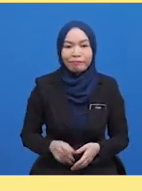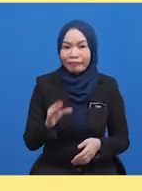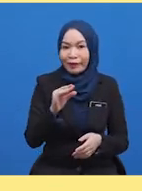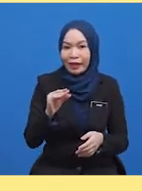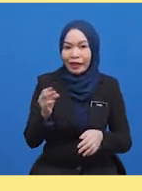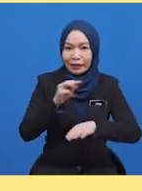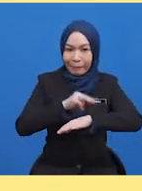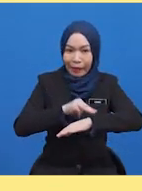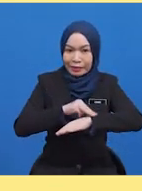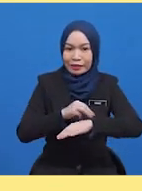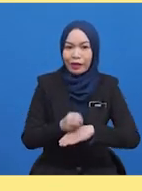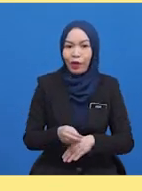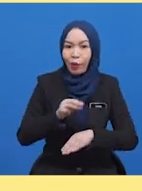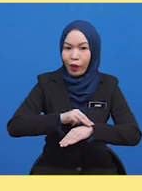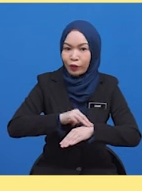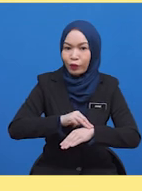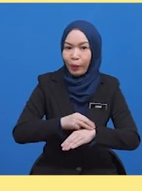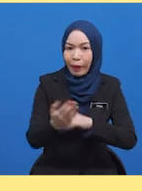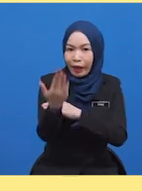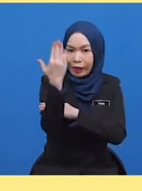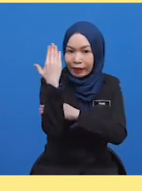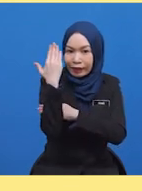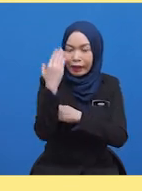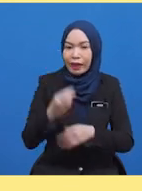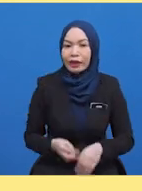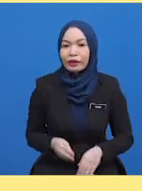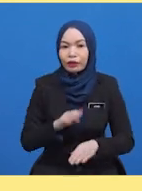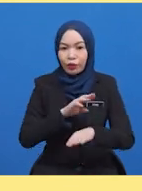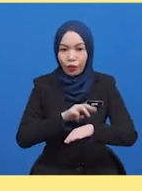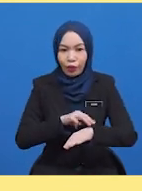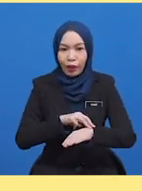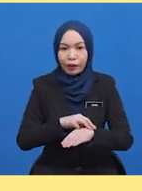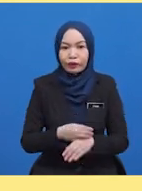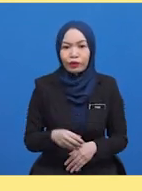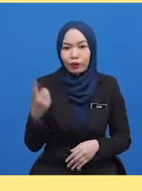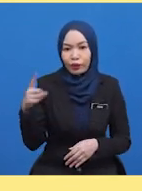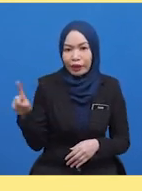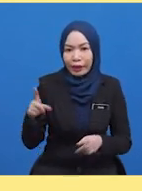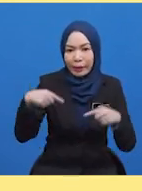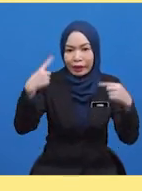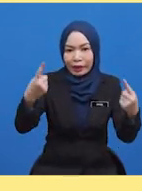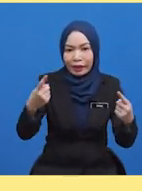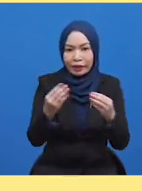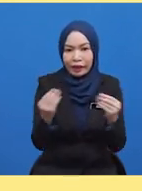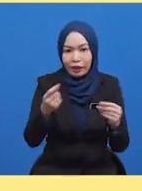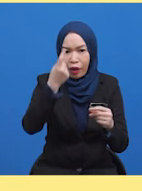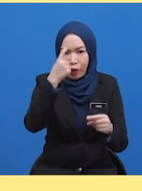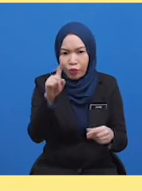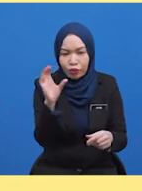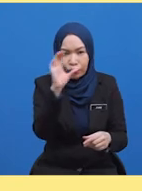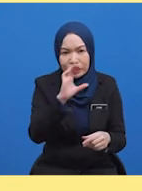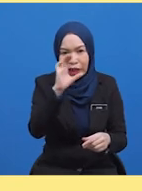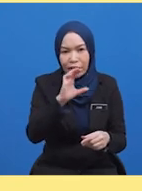pertama waktu pagi yaitu waktu beruntung turun ketanah mencari baut dan tuyuk